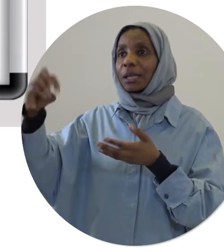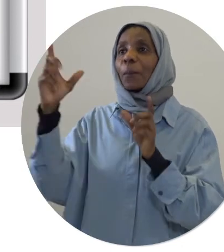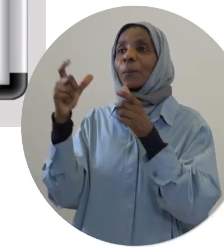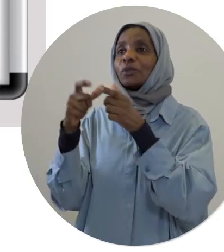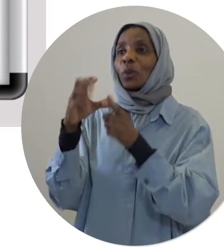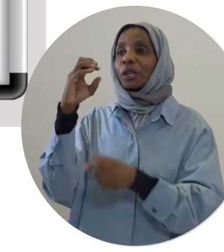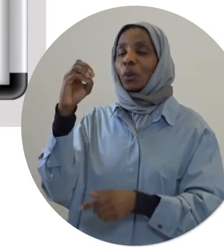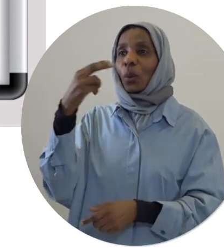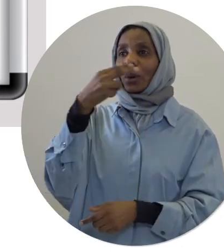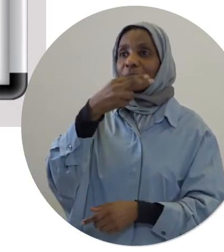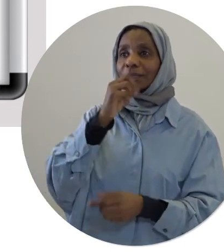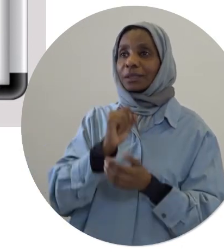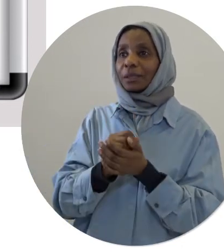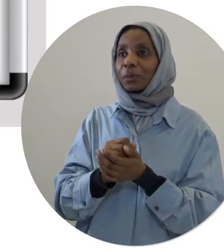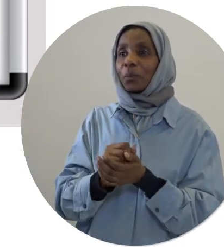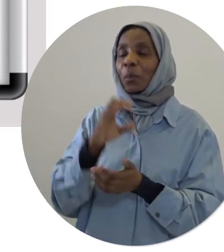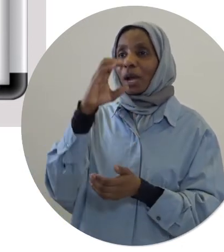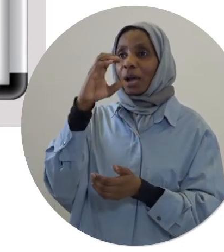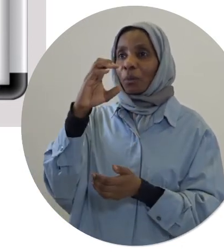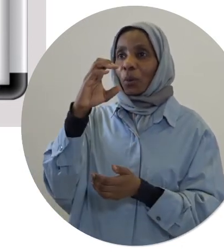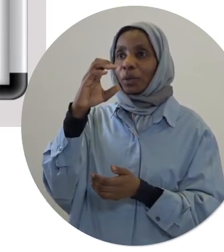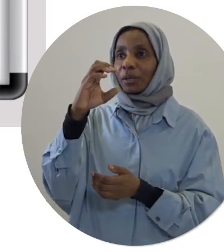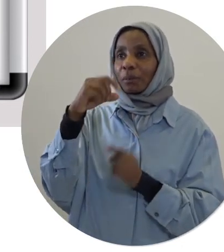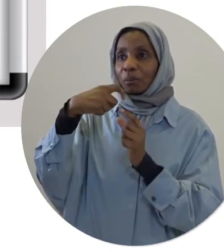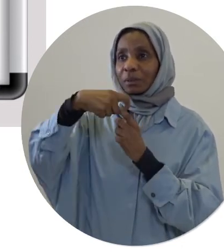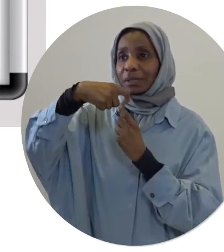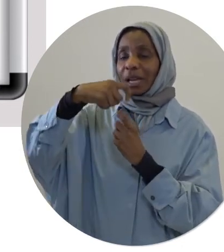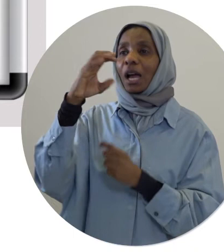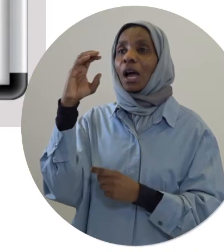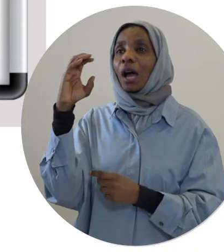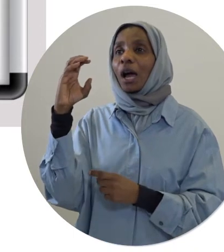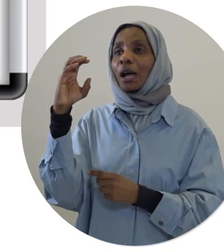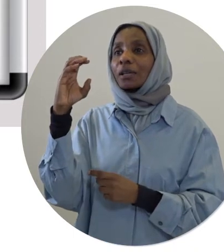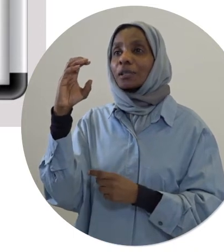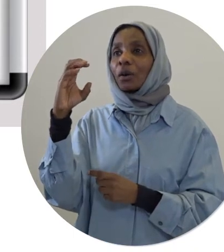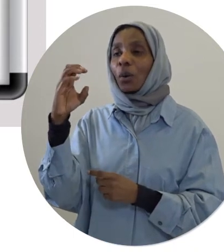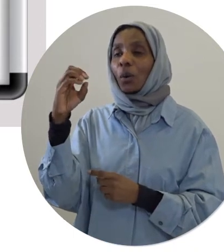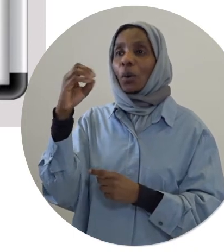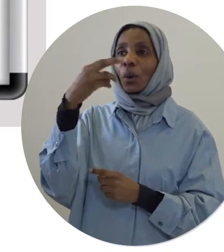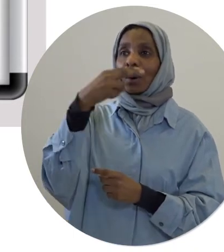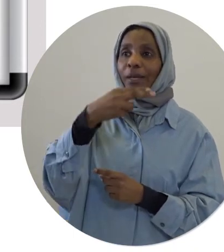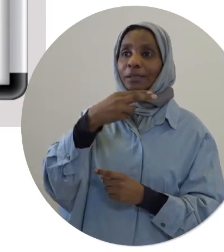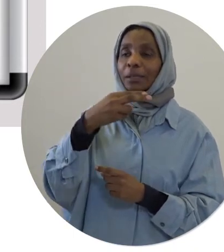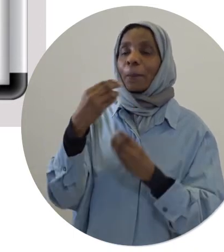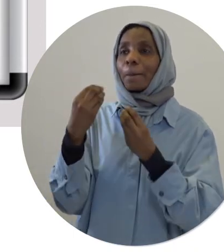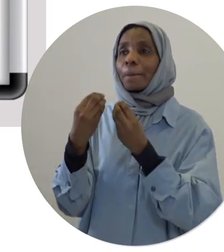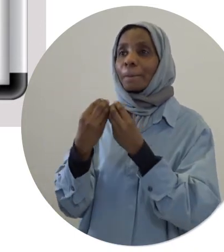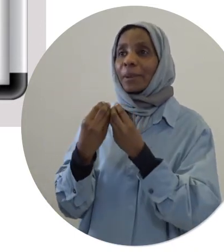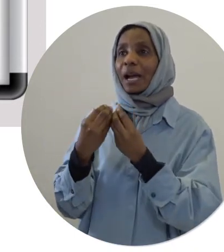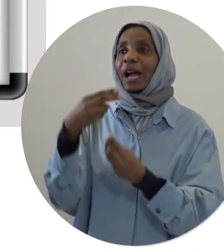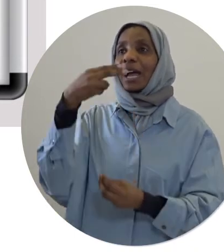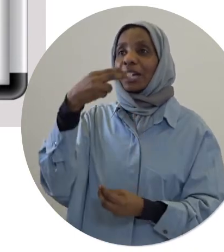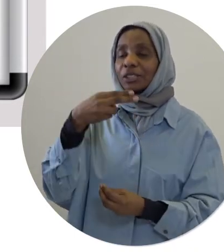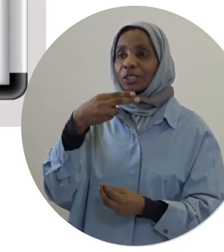انتزاع مجموعة الهيدروكسيل من كربون من ذرة كربون وذرة الهيدروجين من كربونة مجاورة